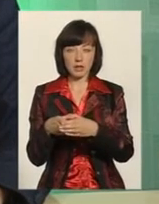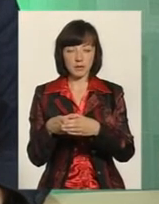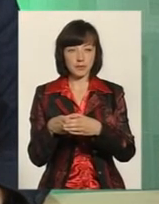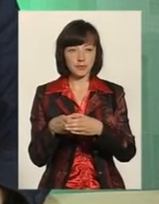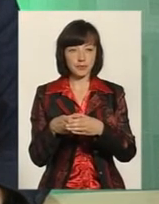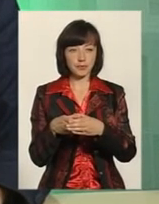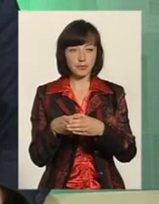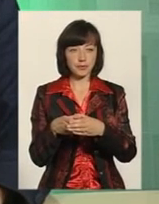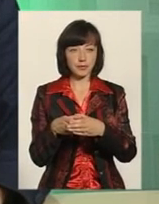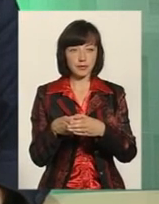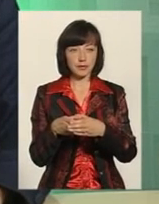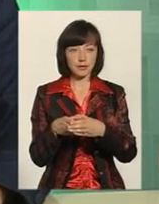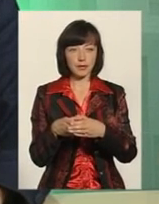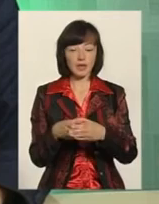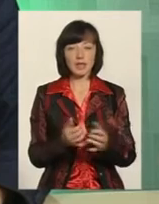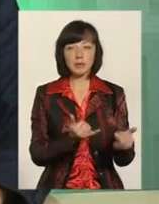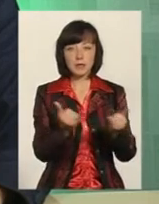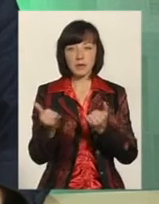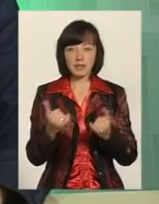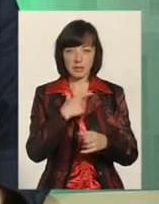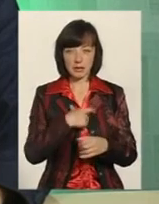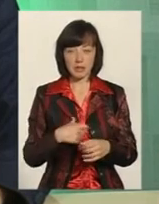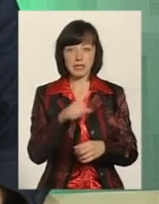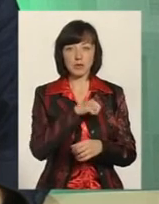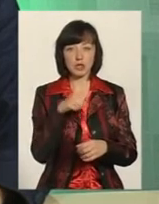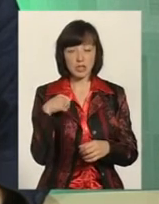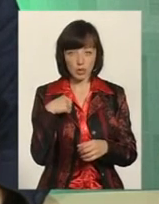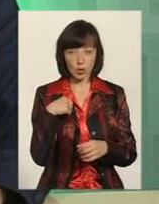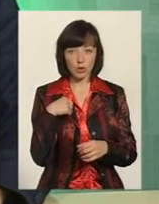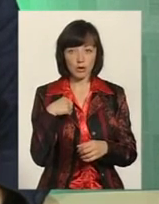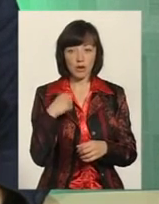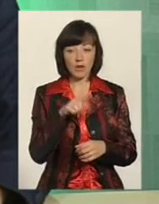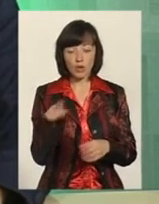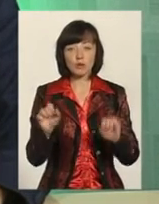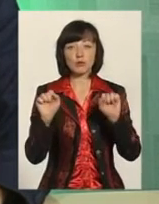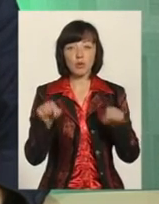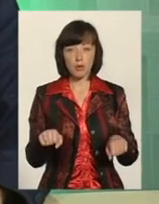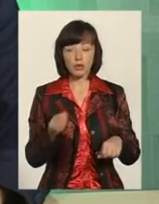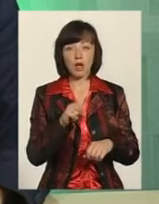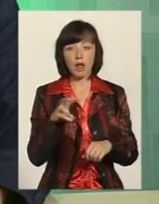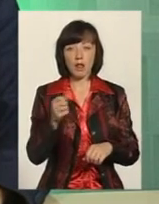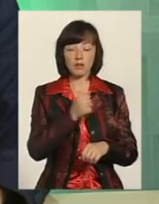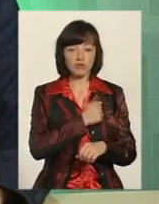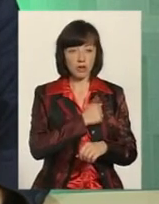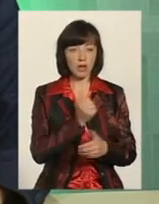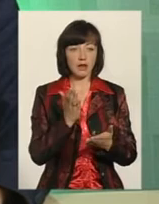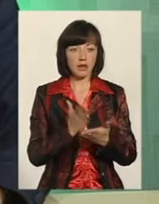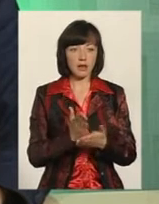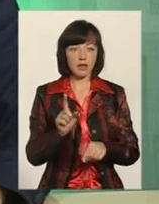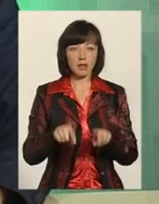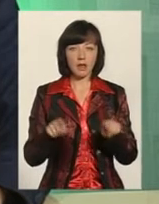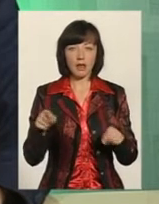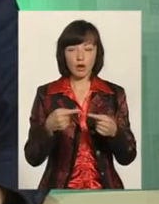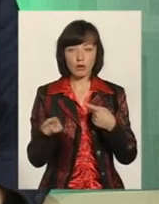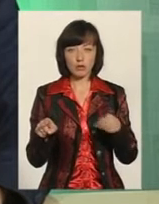скажем, в тому, щоб забезпечити себе самостійно. Вони спроможні, але, на жаль, от є деякі такі